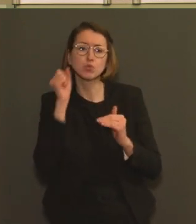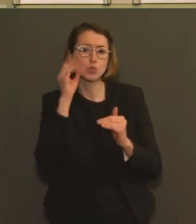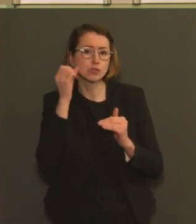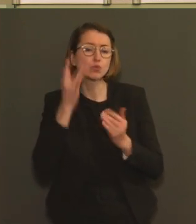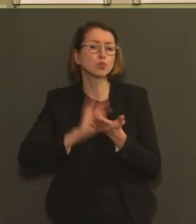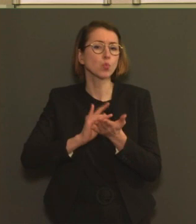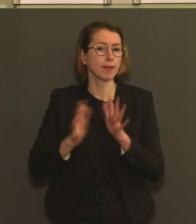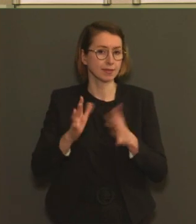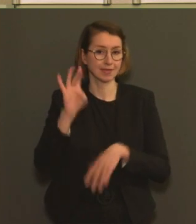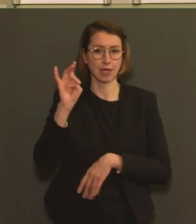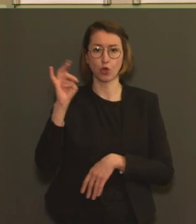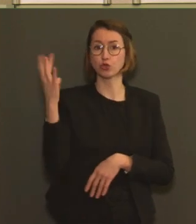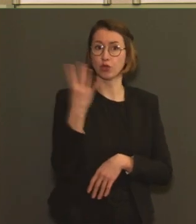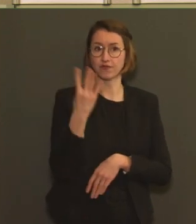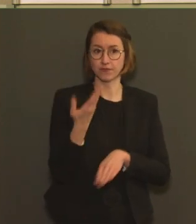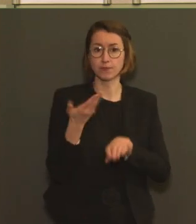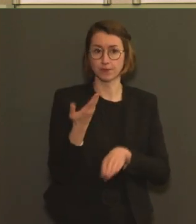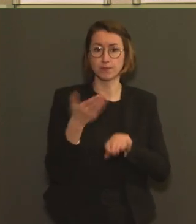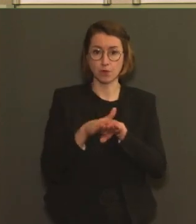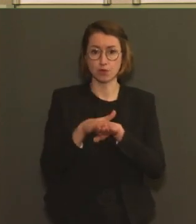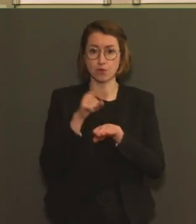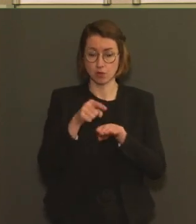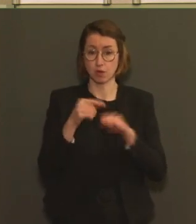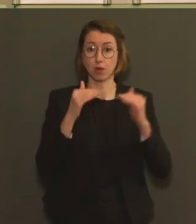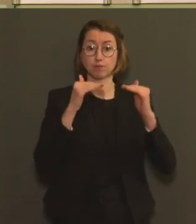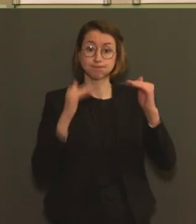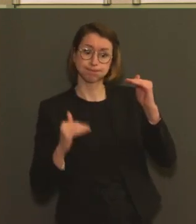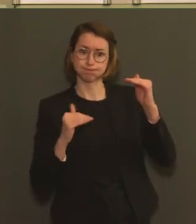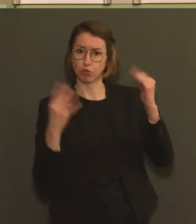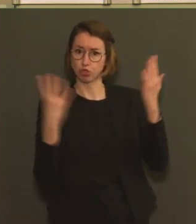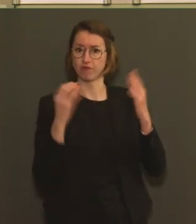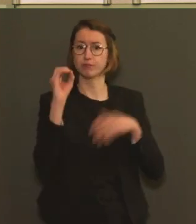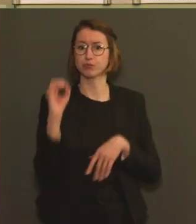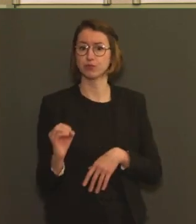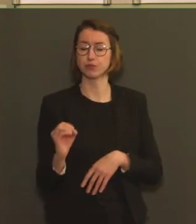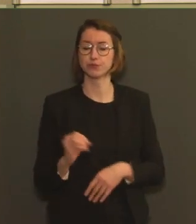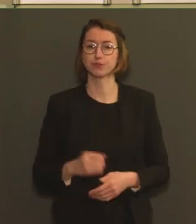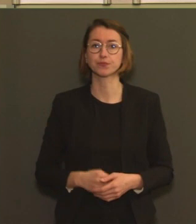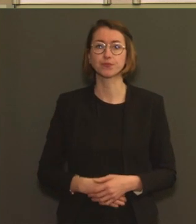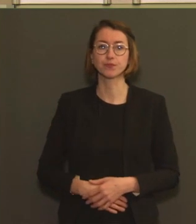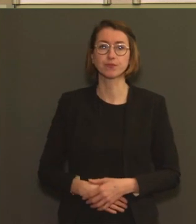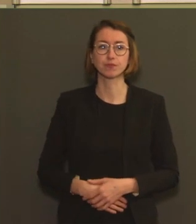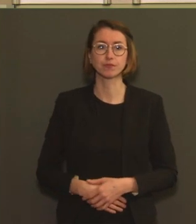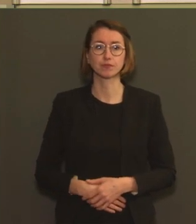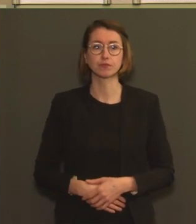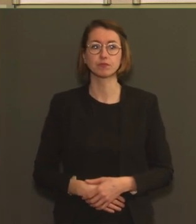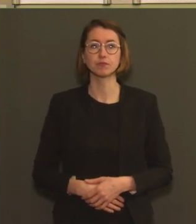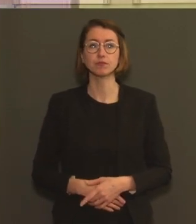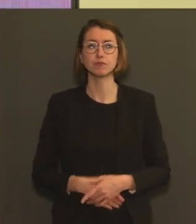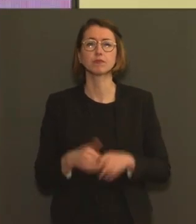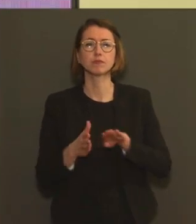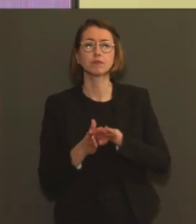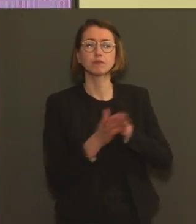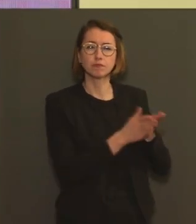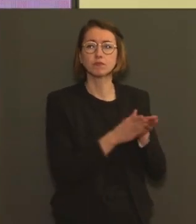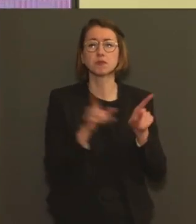9% de moins que ce qu'on avait la semaine précédente. Alors commençons par le message classique du vendredi, celui des maisons de